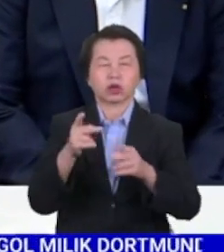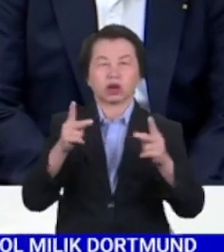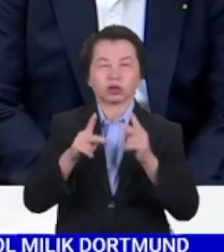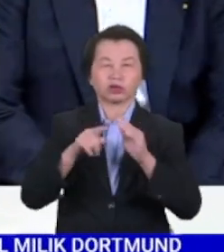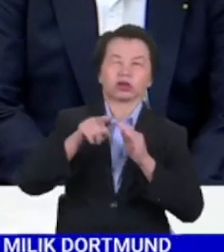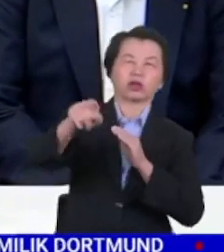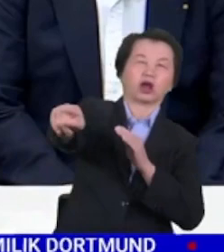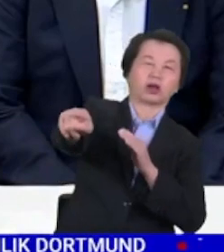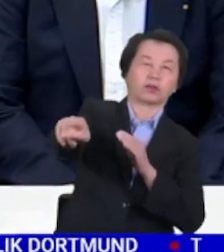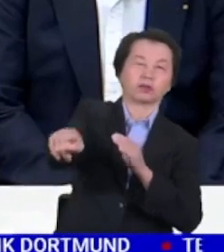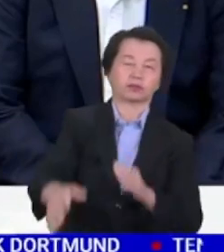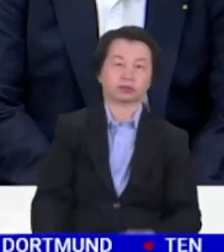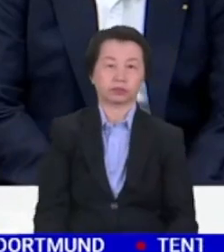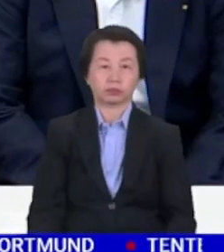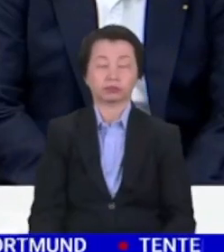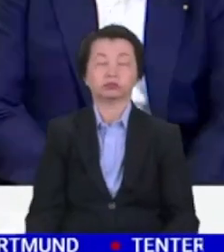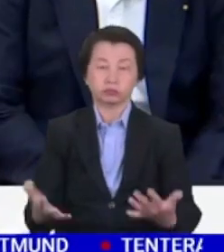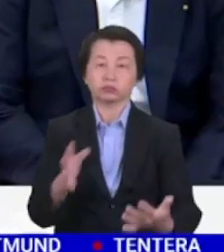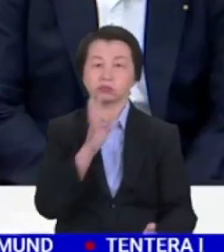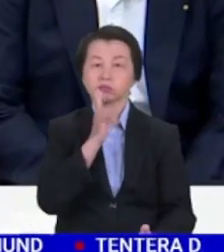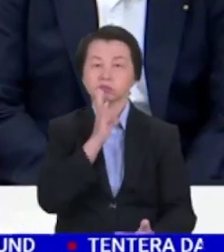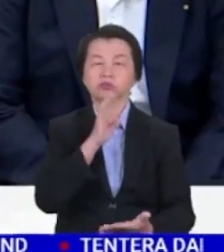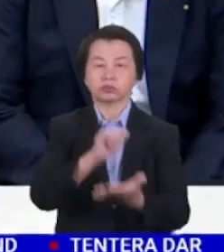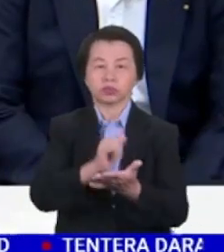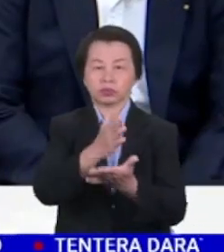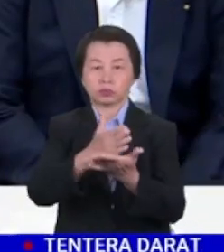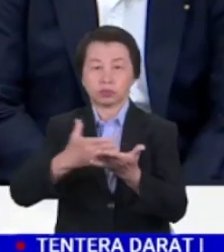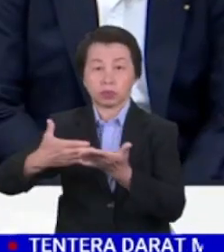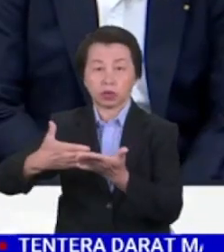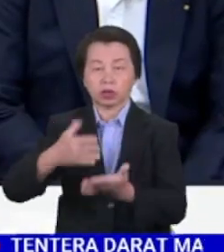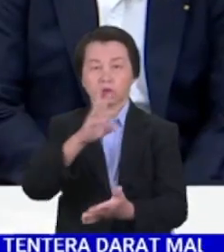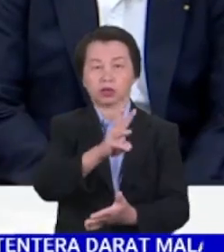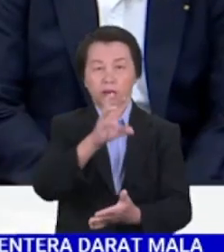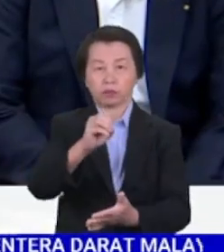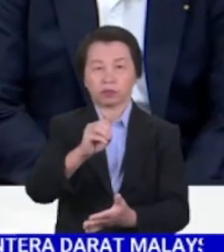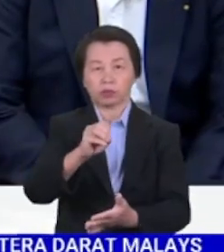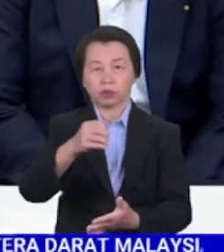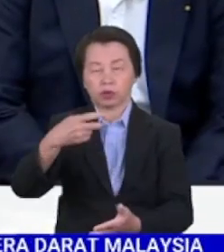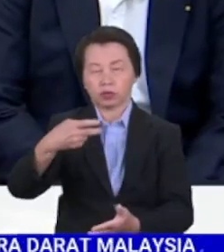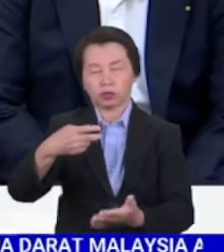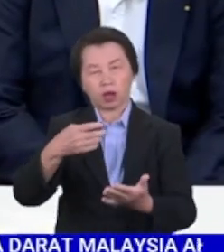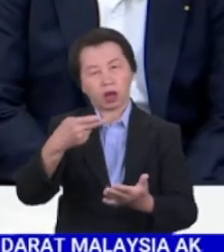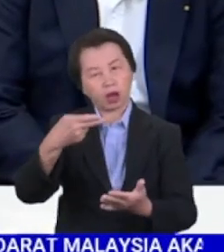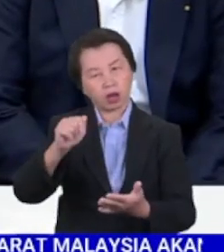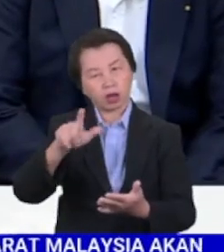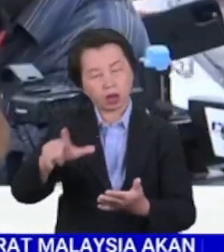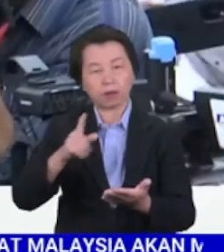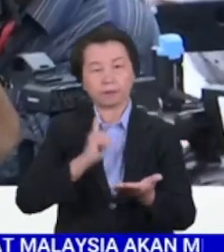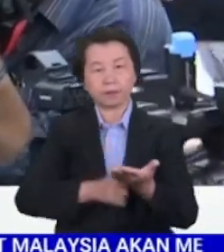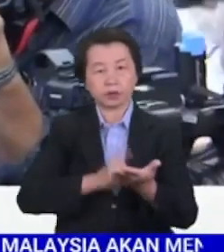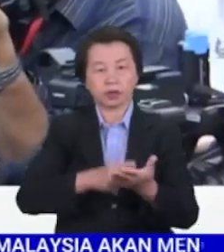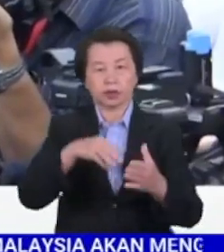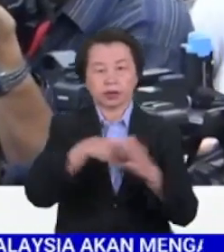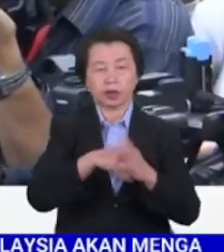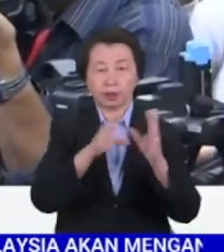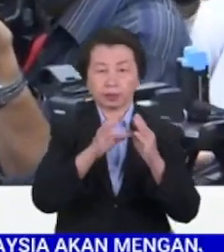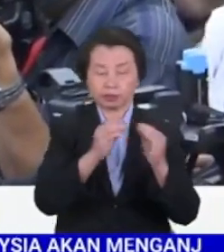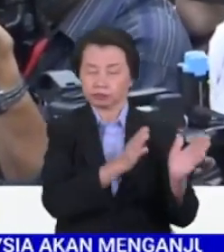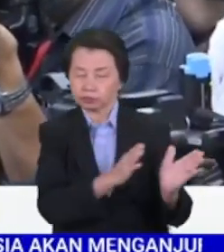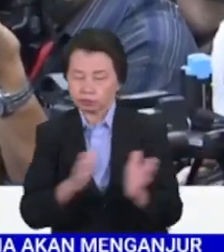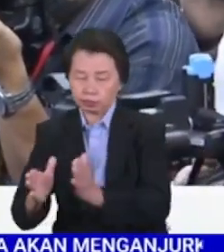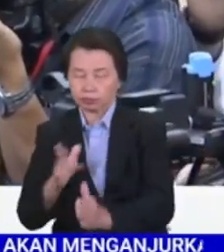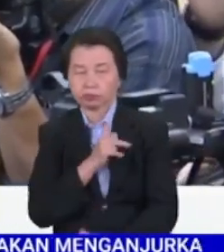pendalaman. Ujarnya, ia merupakan sebahagian daripada 60 perkara yang dibincangkan dalam mesyuarat